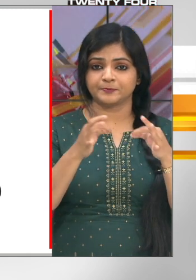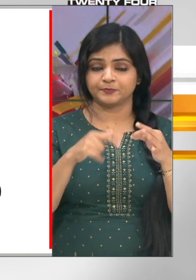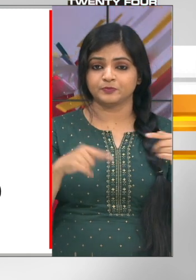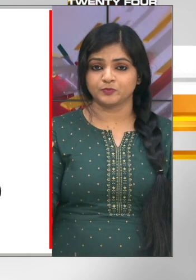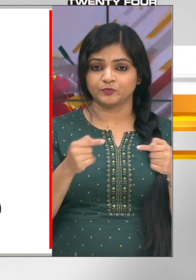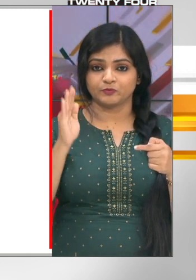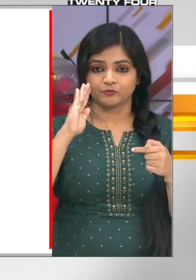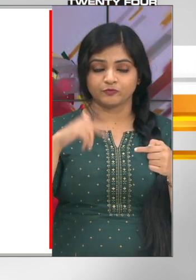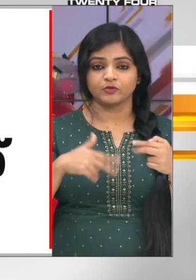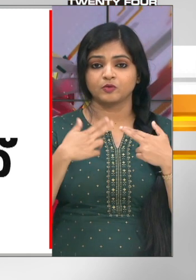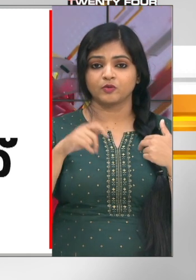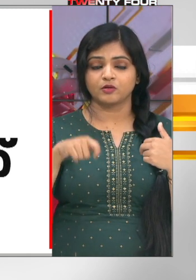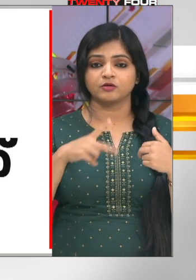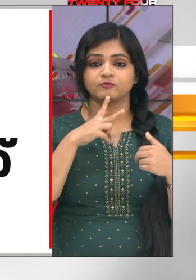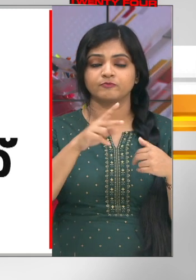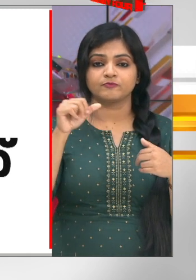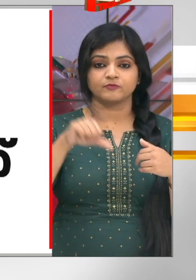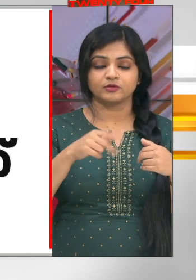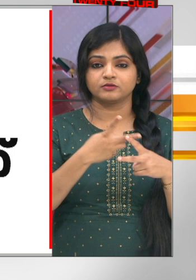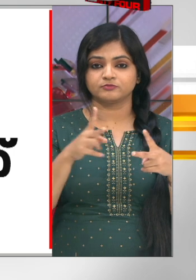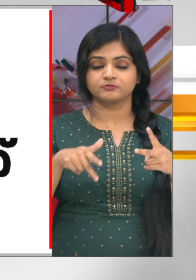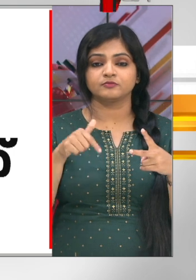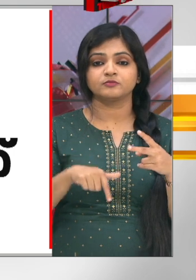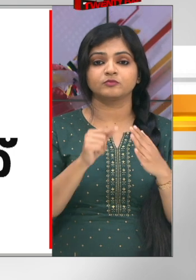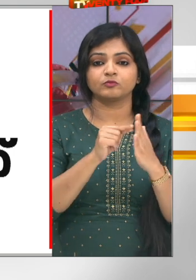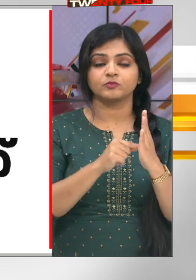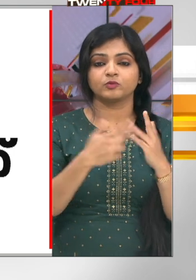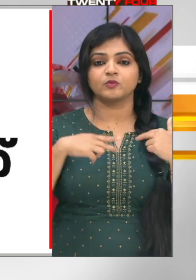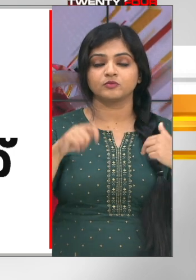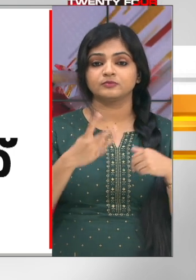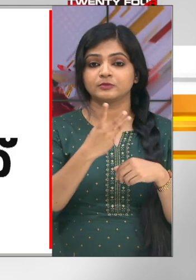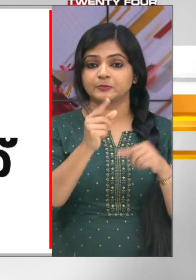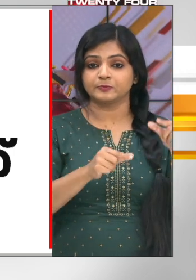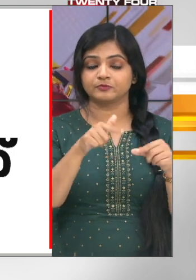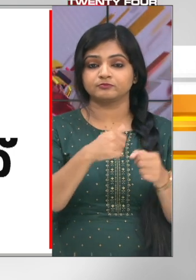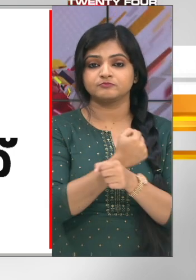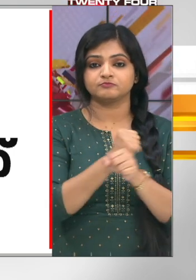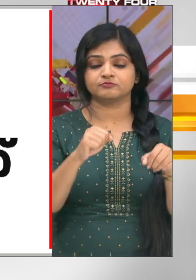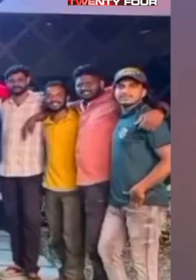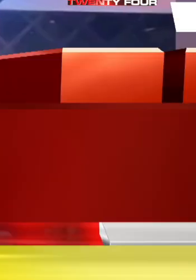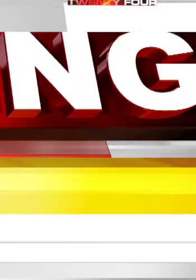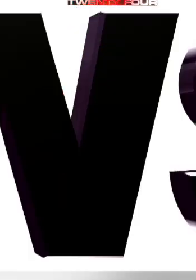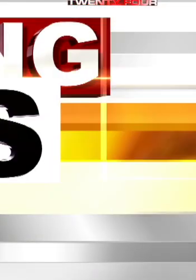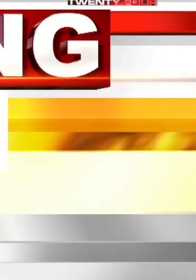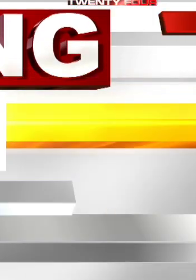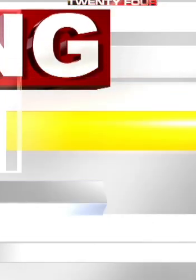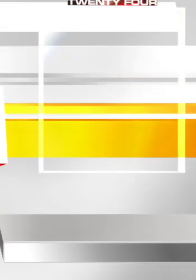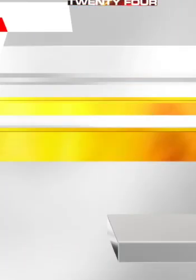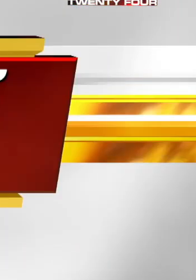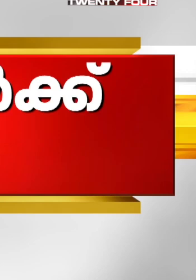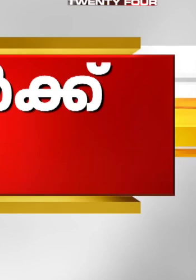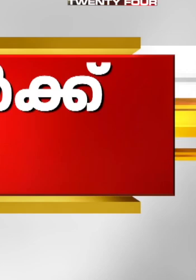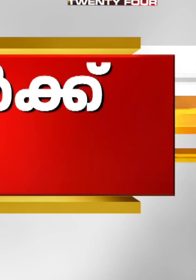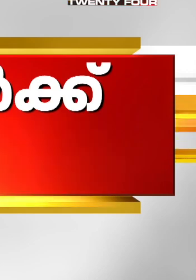അത് മറികടക്കാൻ കഴിഞ്ഞില്ല എന്നുള്ളതാണ് കോടതിയിൽ കാണാൻ കഴിഞ്ഞത് ഇതേ തുടർന്നാണ് ഈ 3 പ്രതികൾക്കും ഇപ്പോൾ കോടതിയുടെ ഭാഗത്തു നിന്ന് ജാമ്യം അനുവദിക്കുകയും